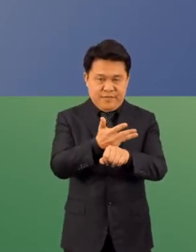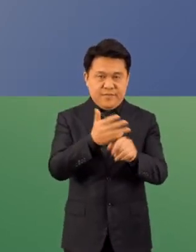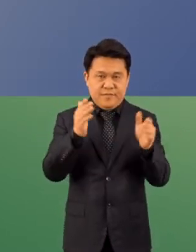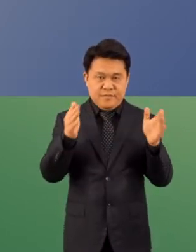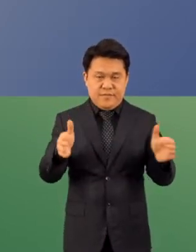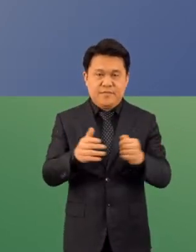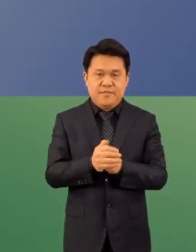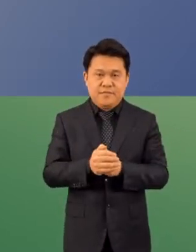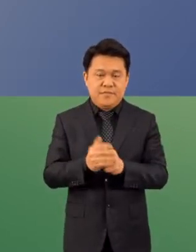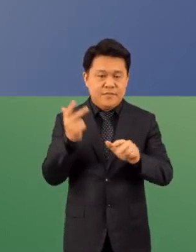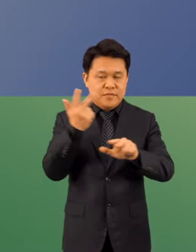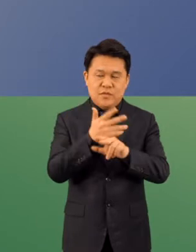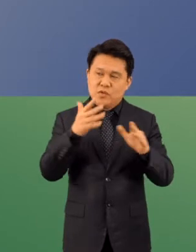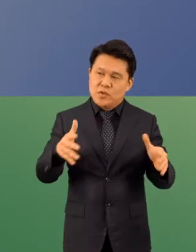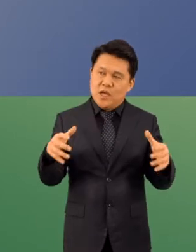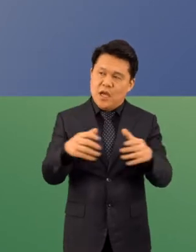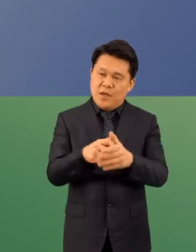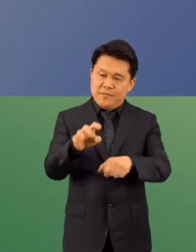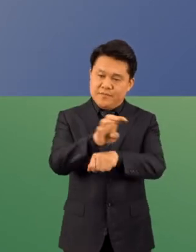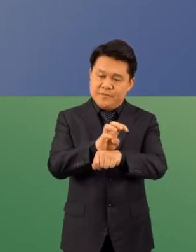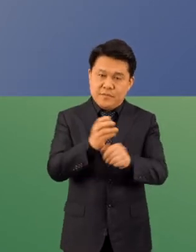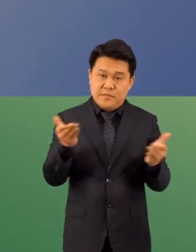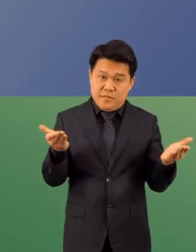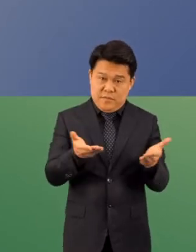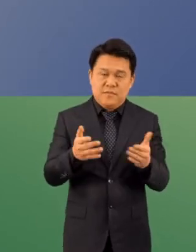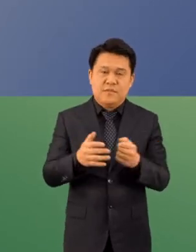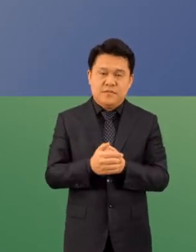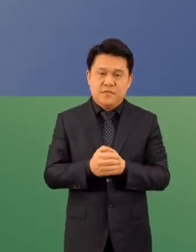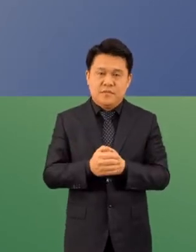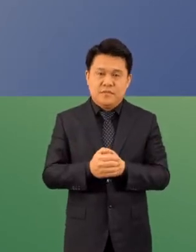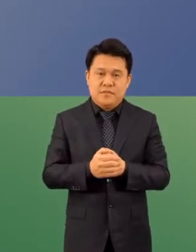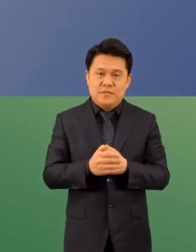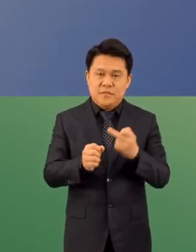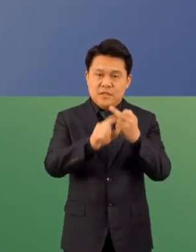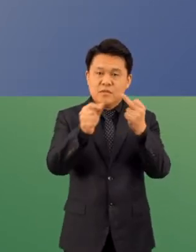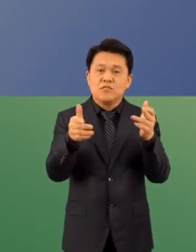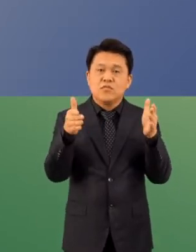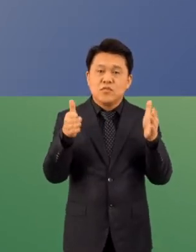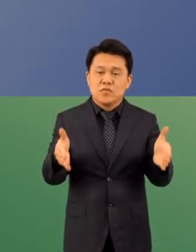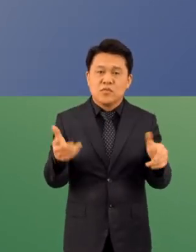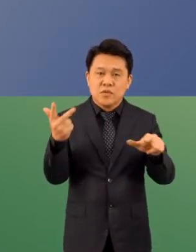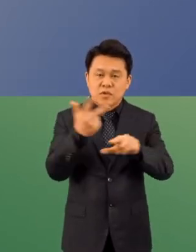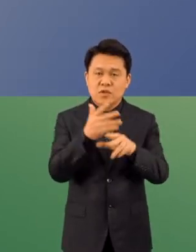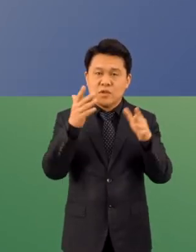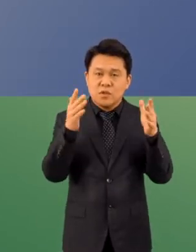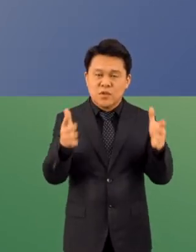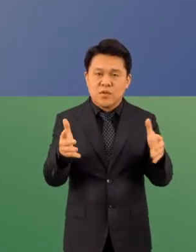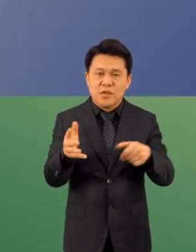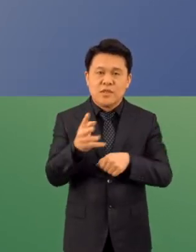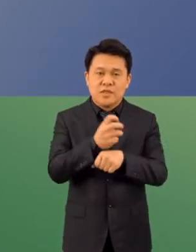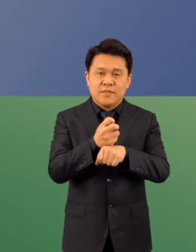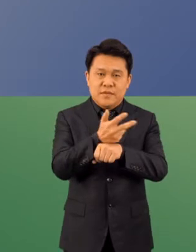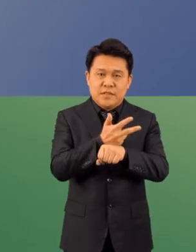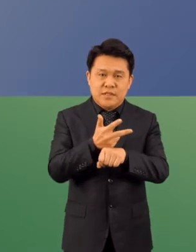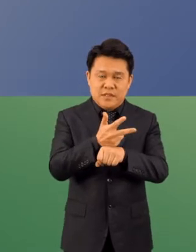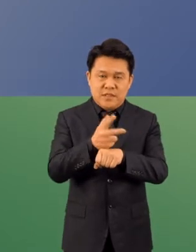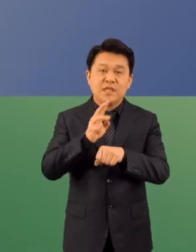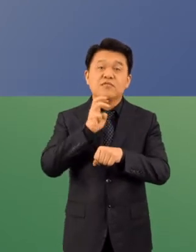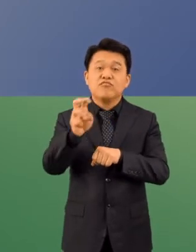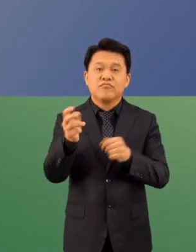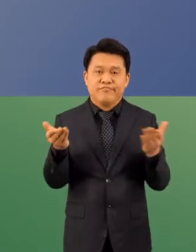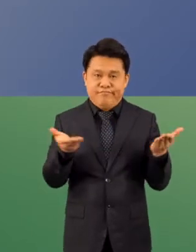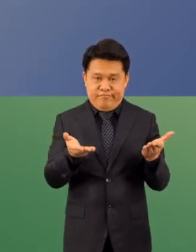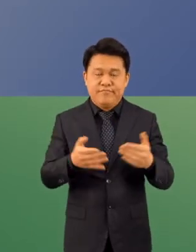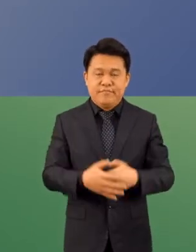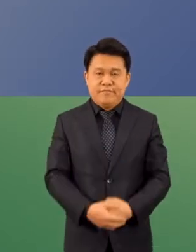8시간, 일주일에 총 40시간 근무를 하고 12월에는 일주일에 총 37시간